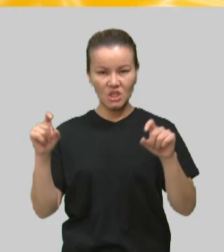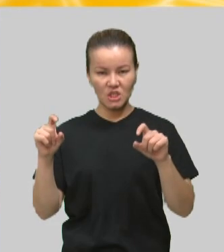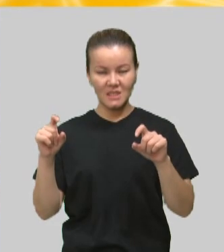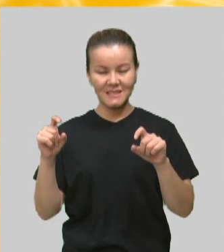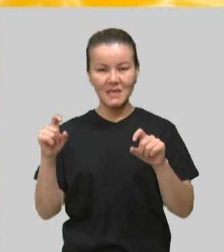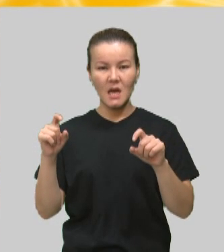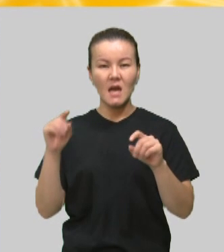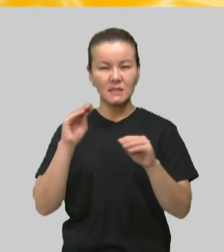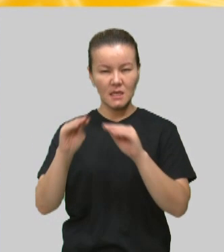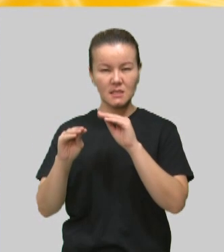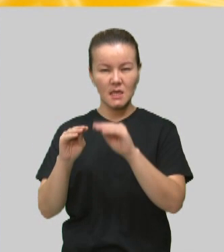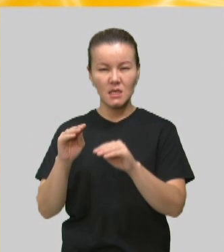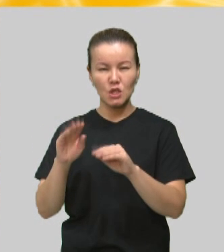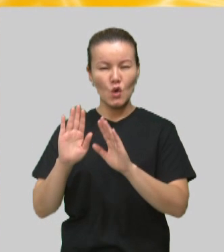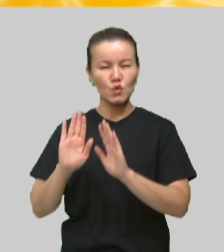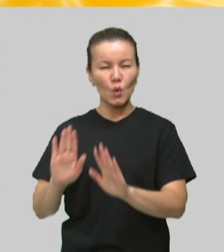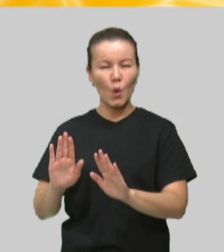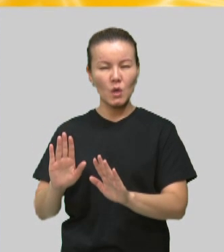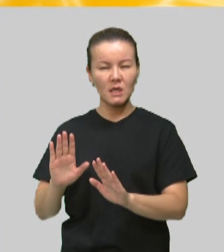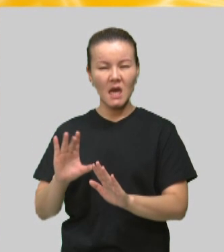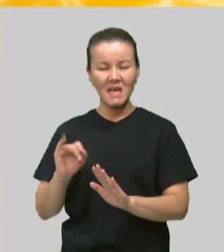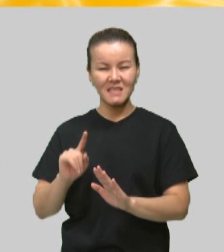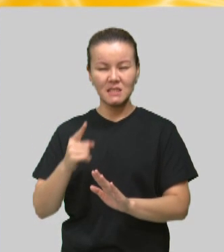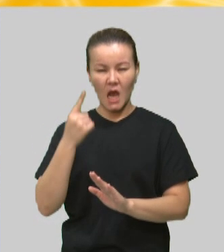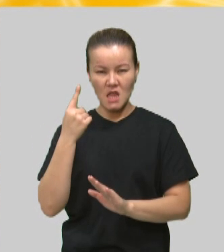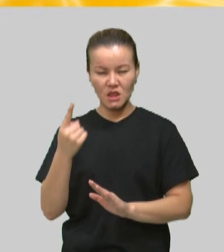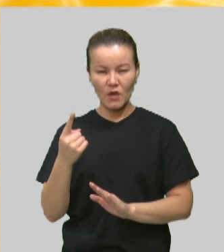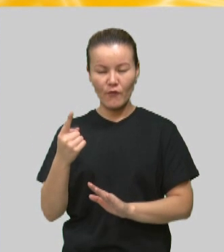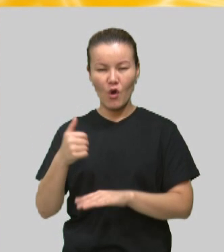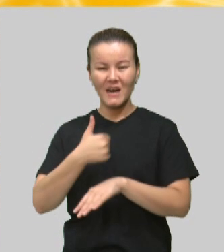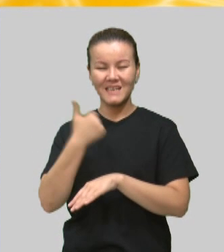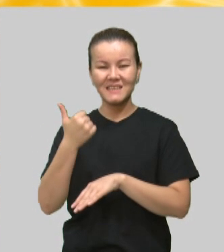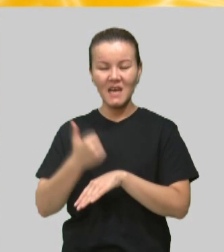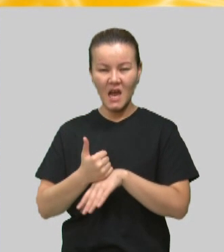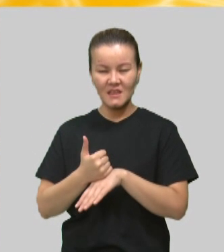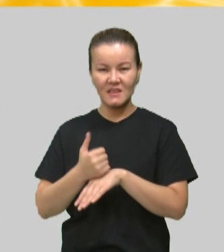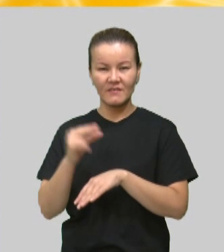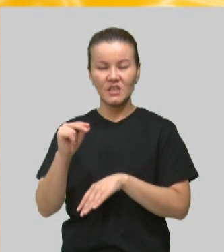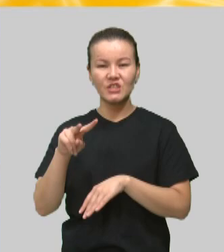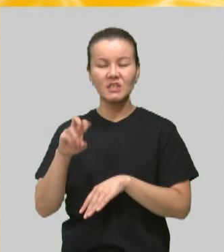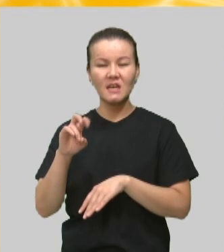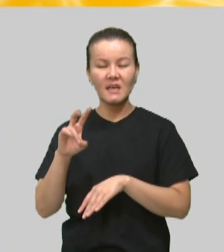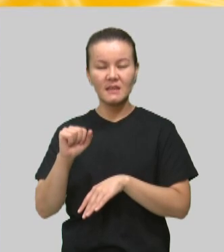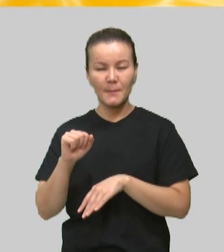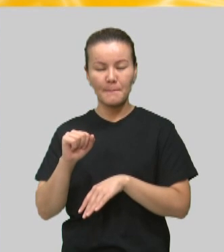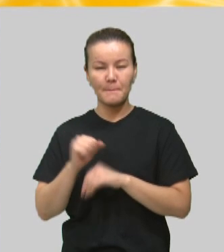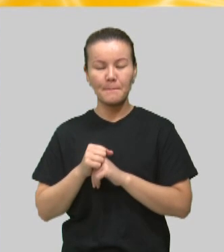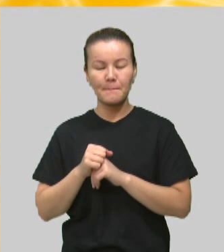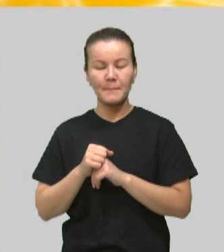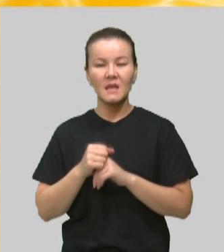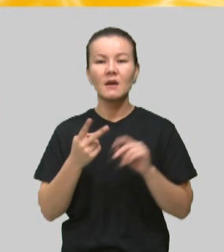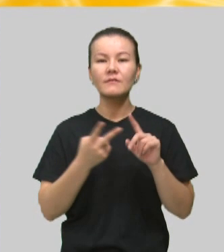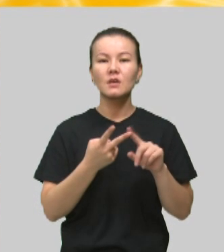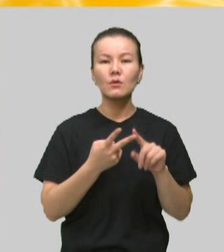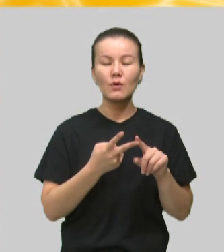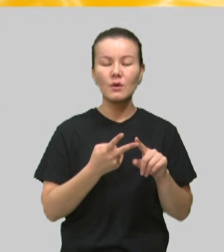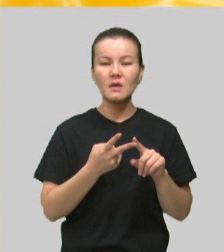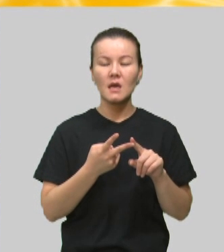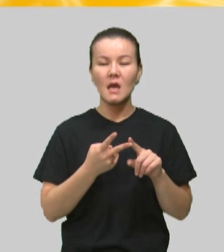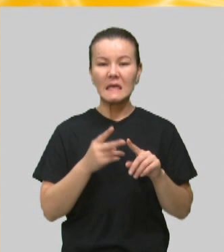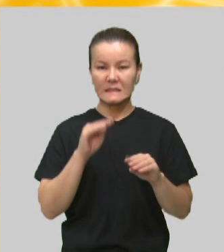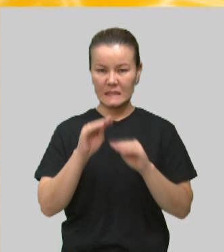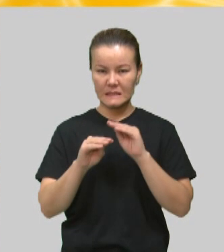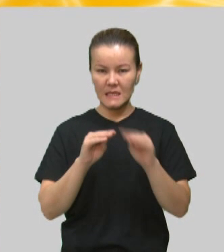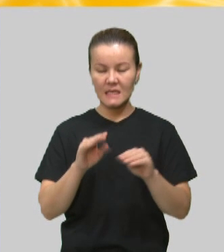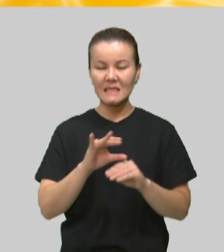Предложение состоит только из одного главного члена. Второе.